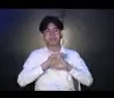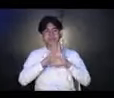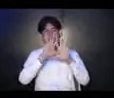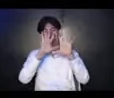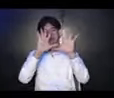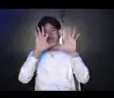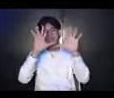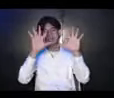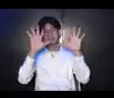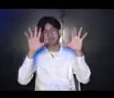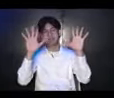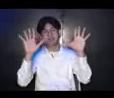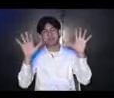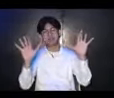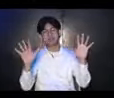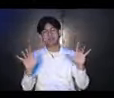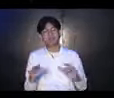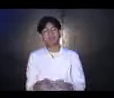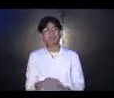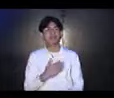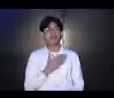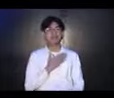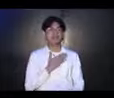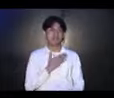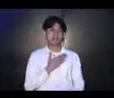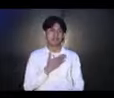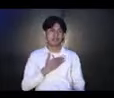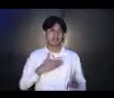a light unto